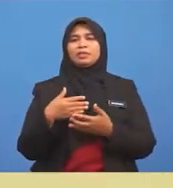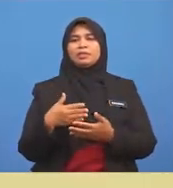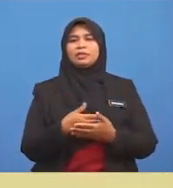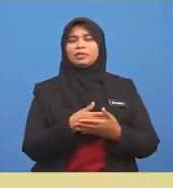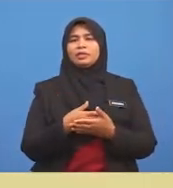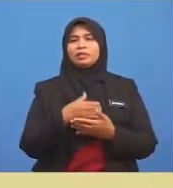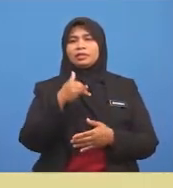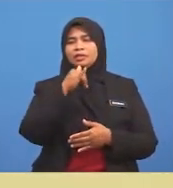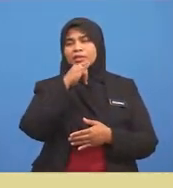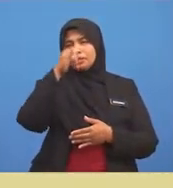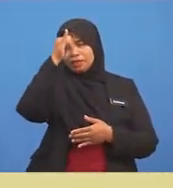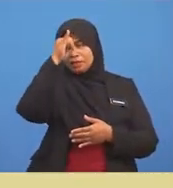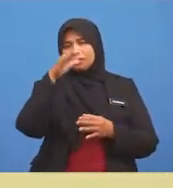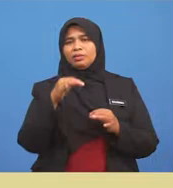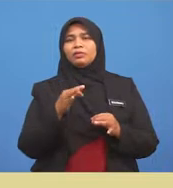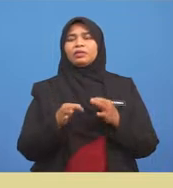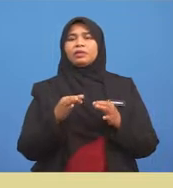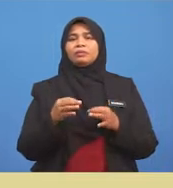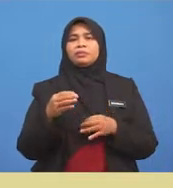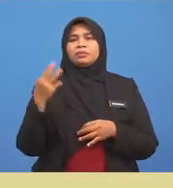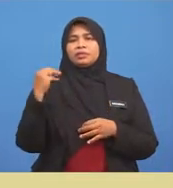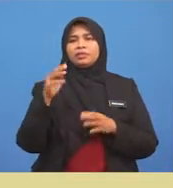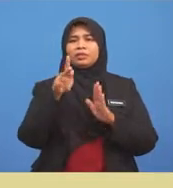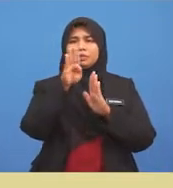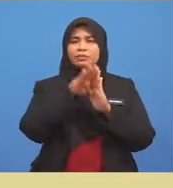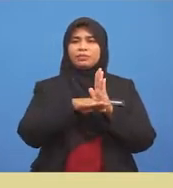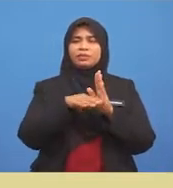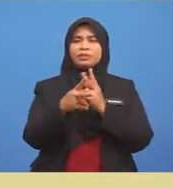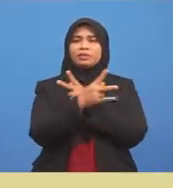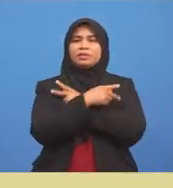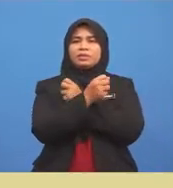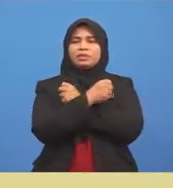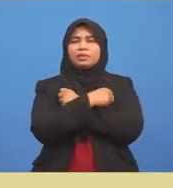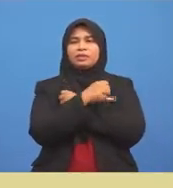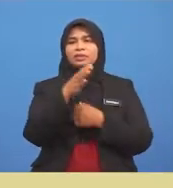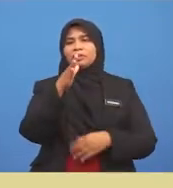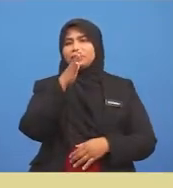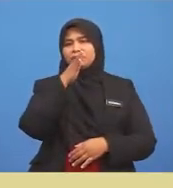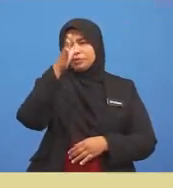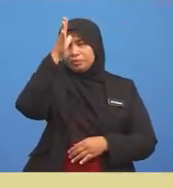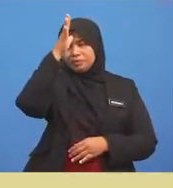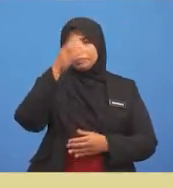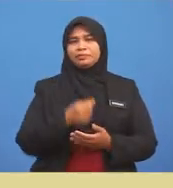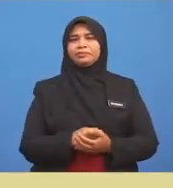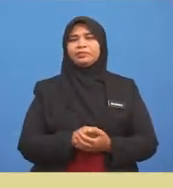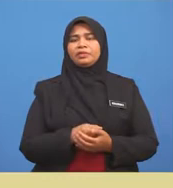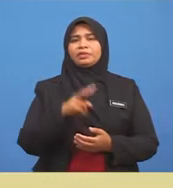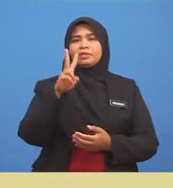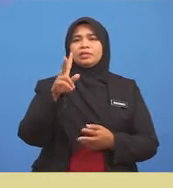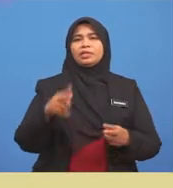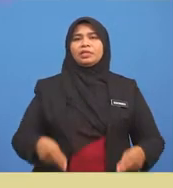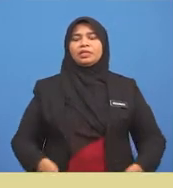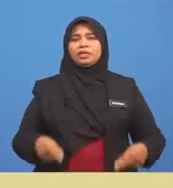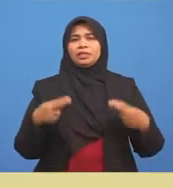yatim walaupun mereka kekurangan kasih sayang ibu bapa. Kedua, kehidupan